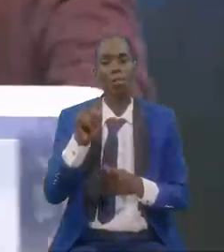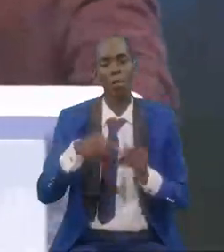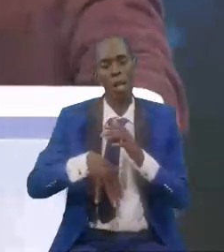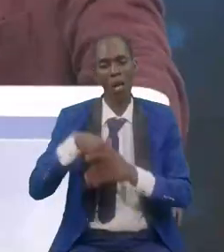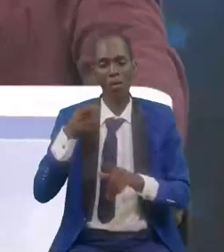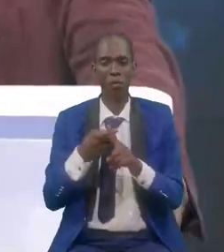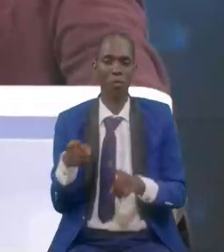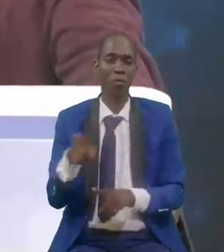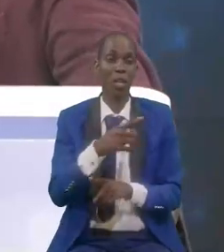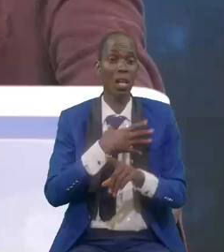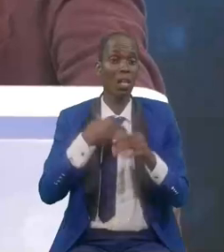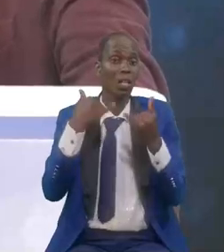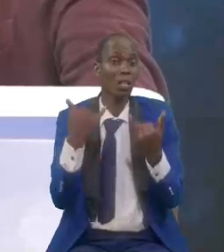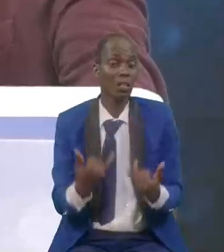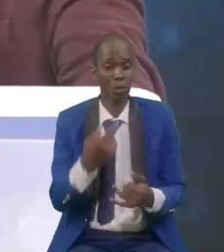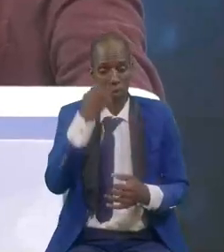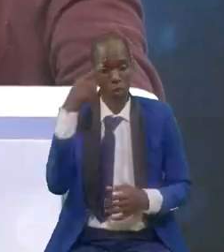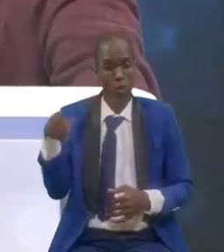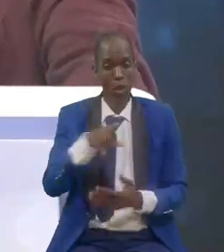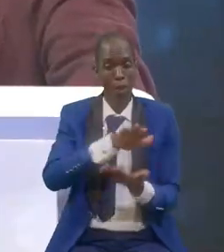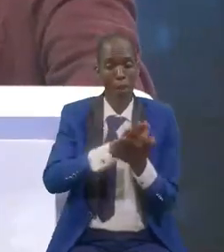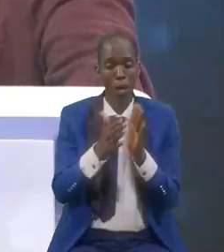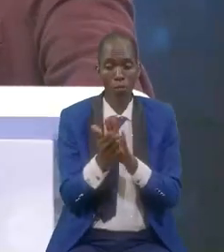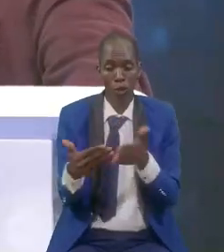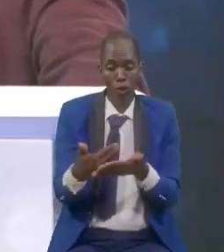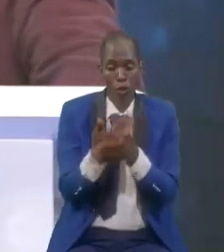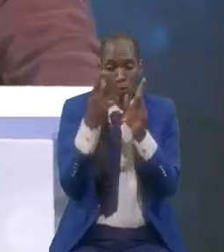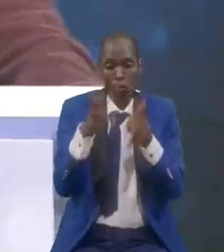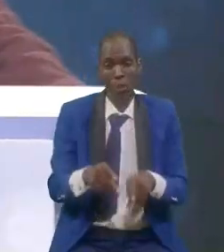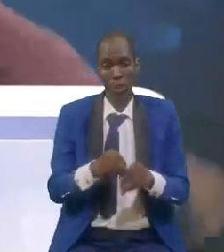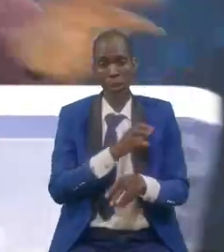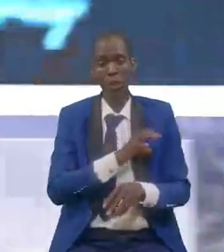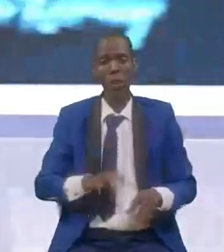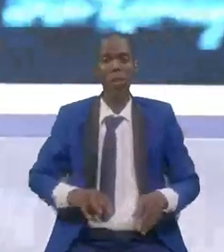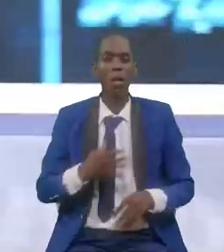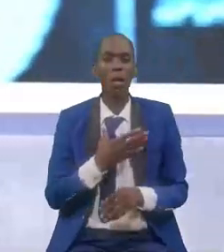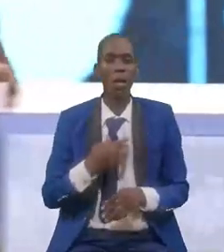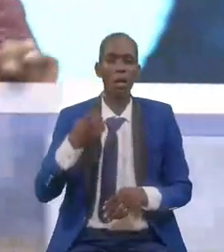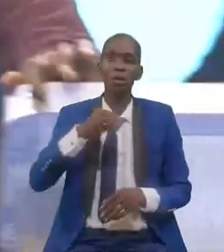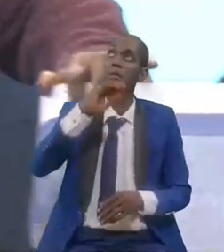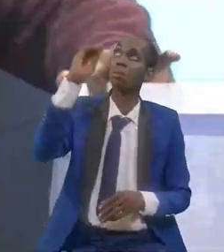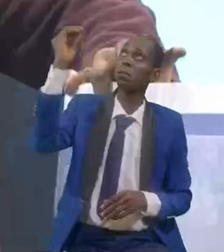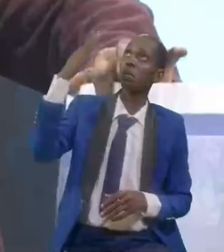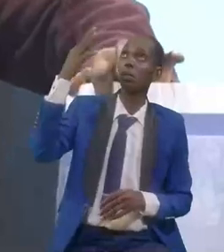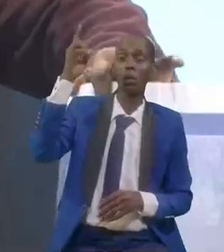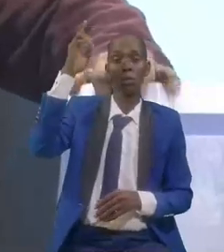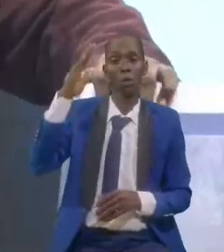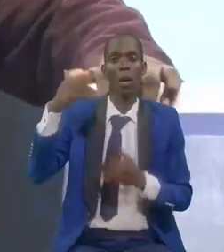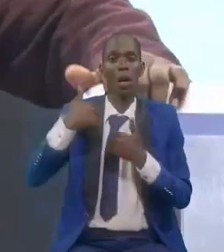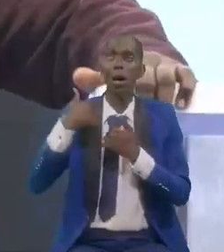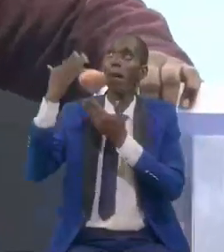leur vie parce qu'elles sont de nouvelles créatures en Christ et la grâce de Dieu